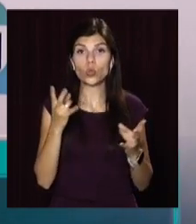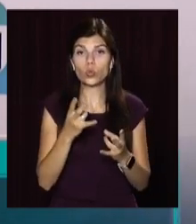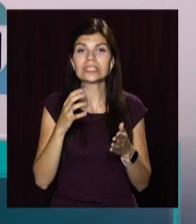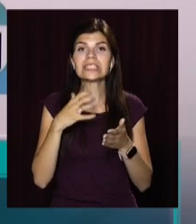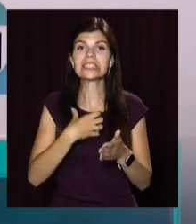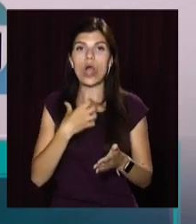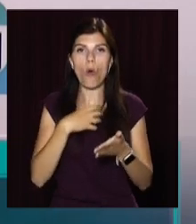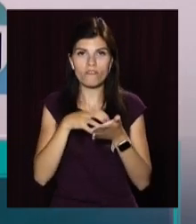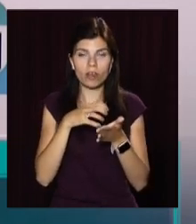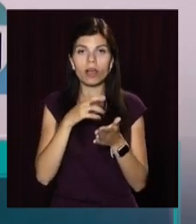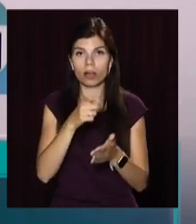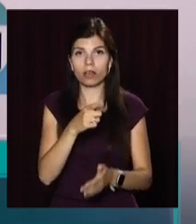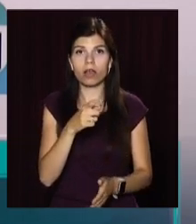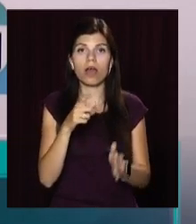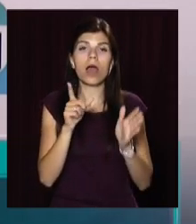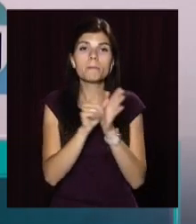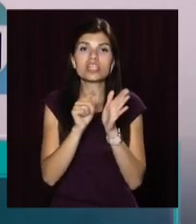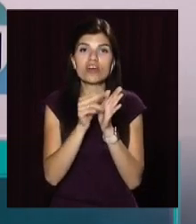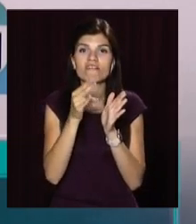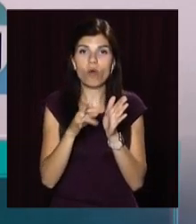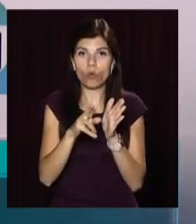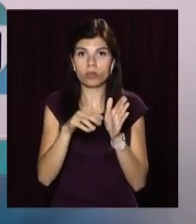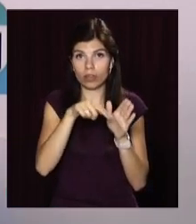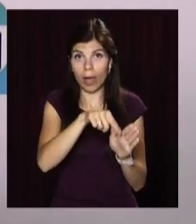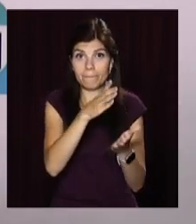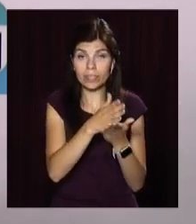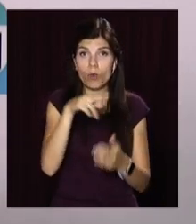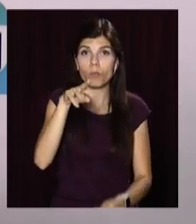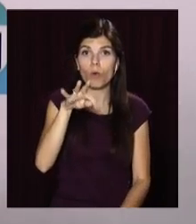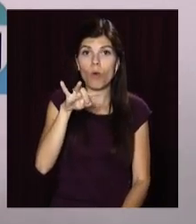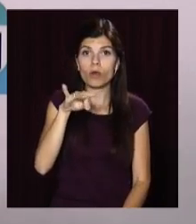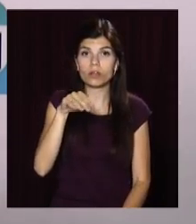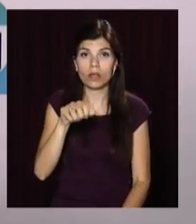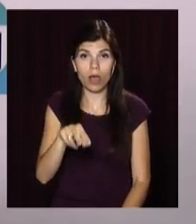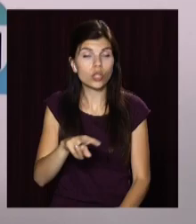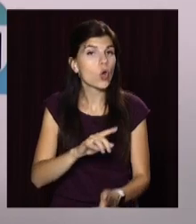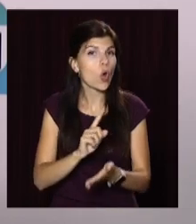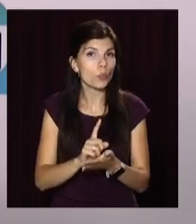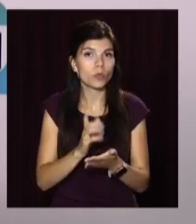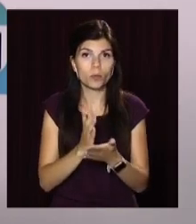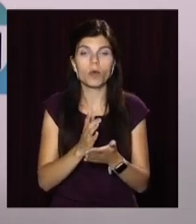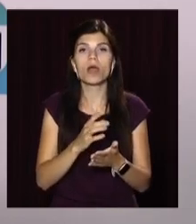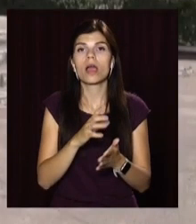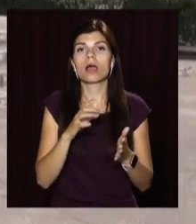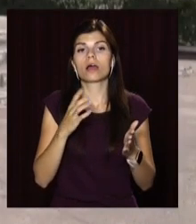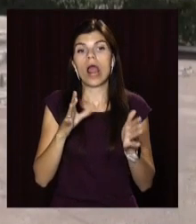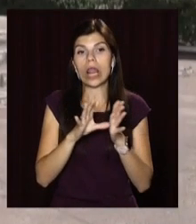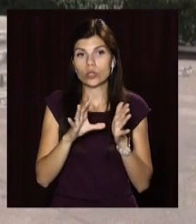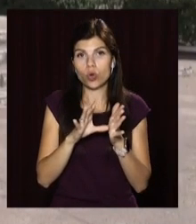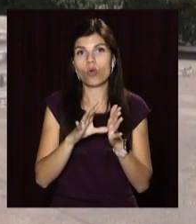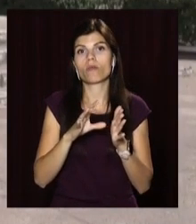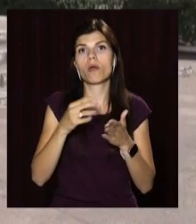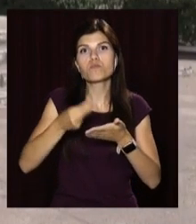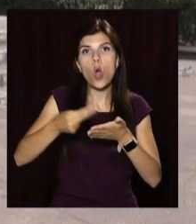застрахуватися на веб-порталі електронних послуг Пенсійного фонду і обов'язково мати електронний кваліфікаційний